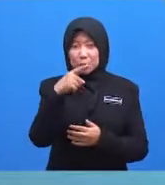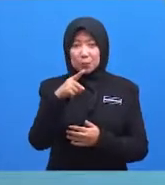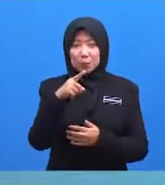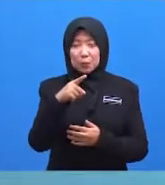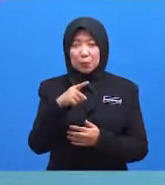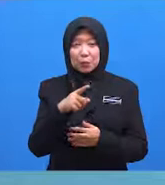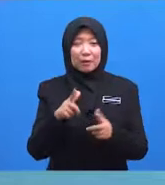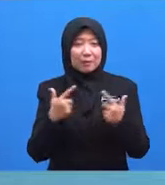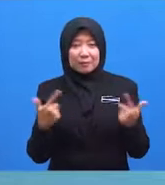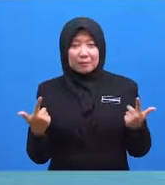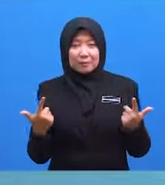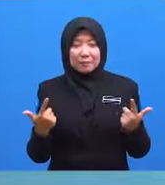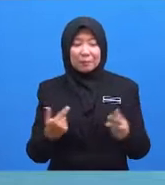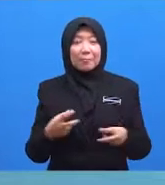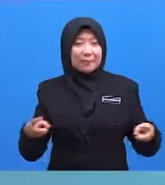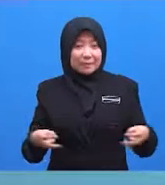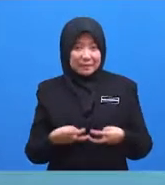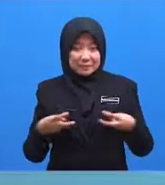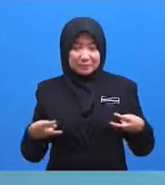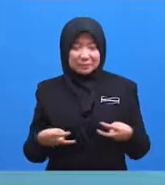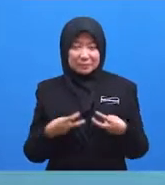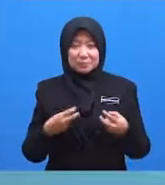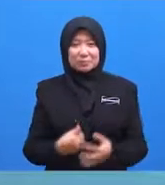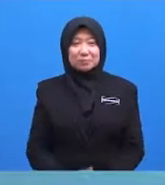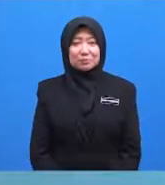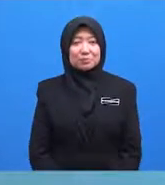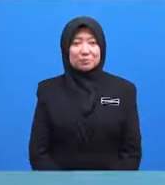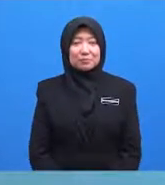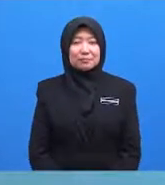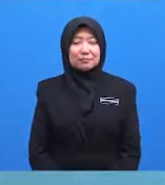memberikan variasi kepada salad.